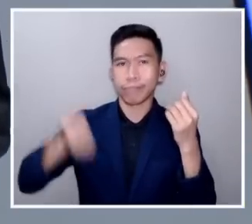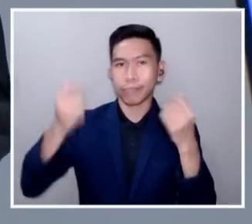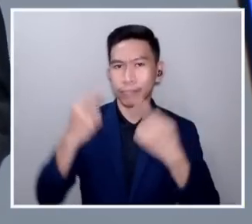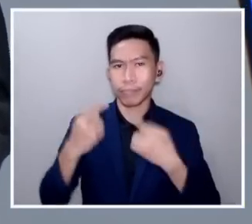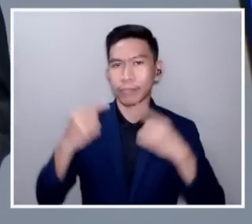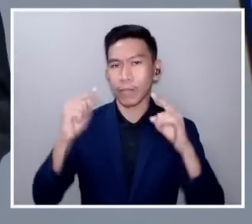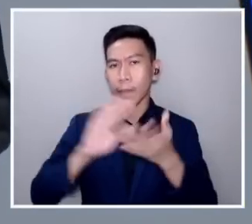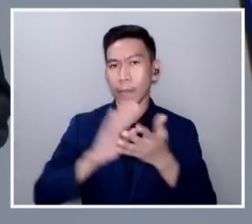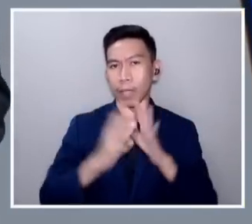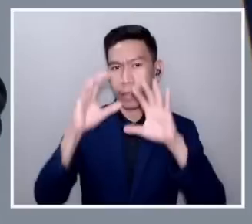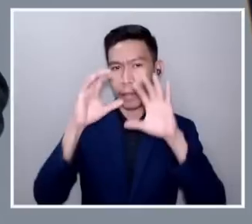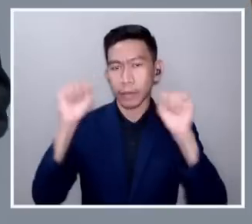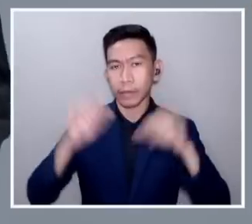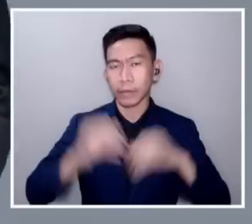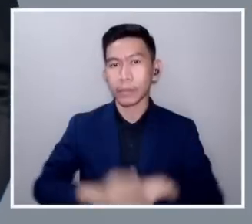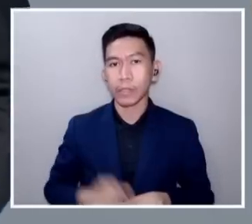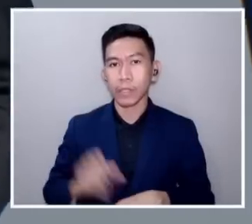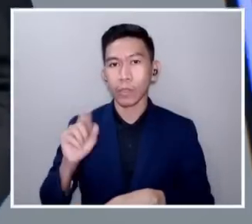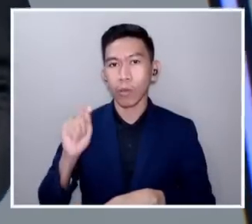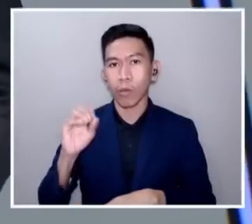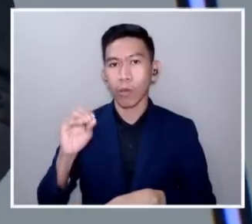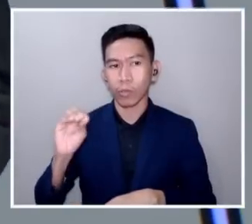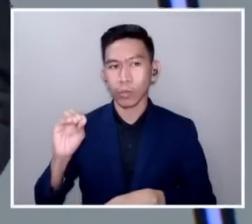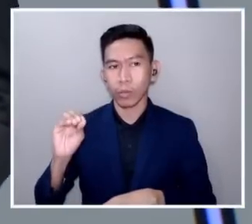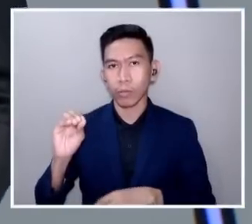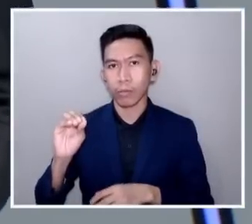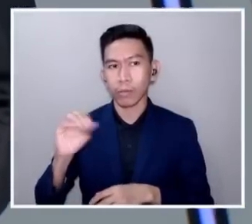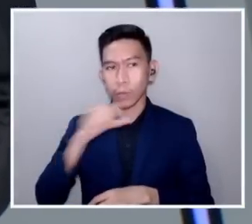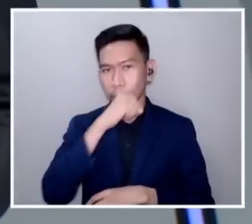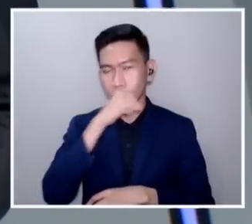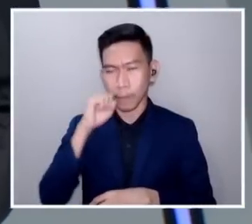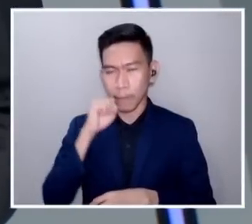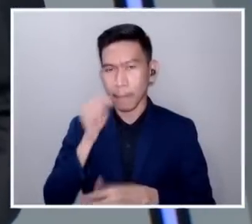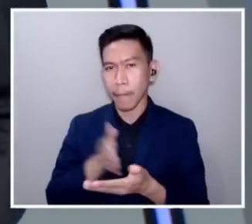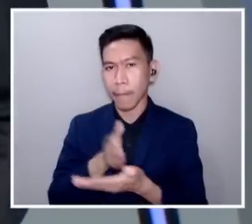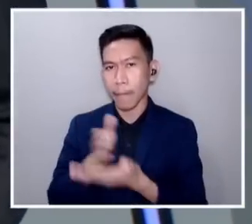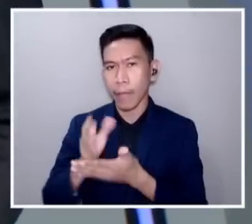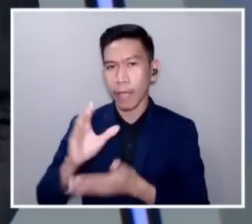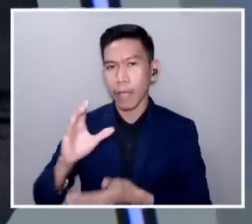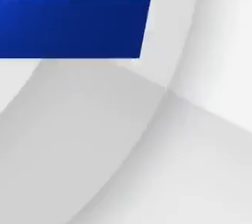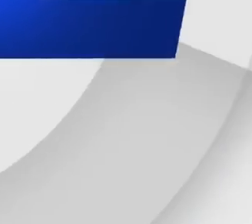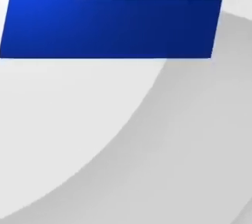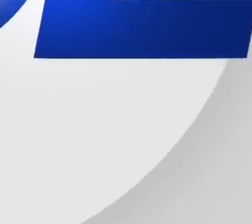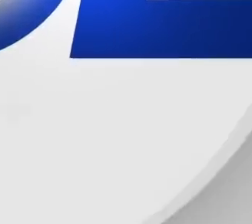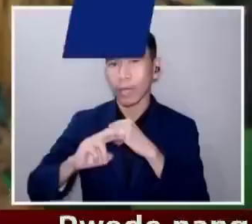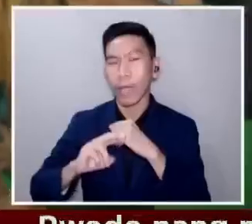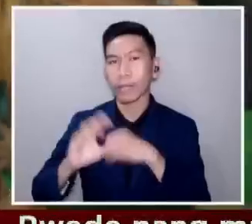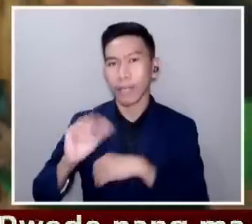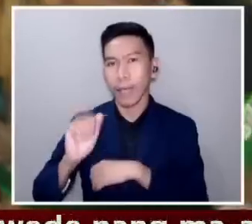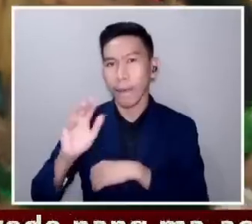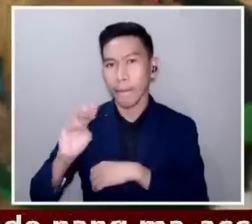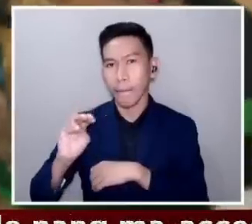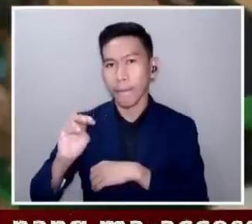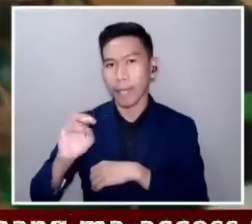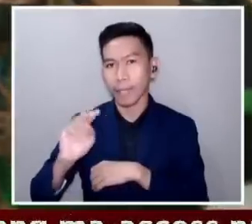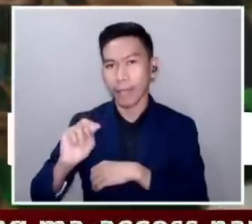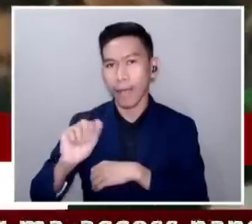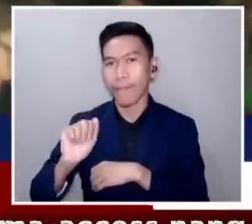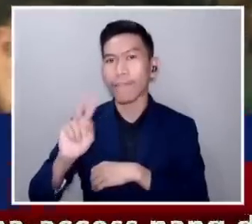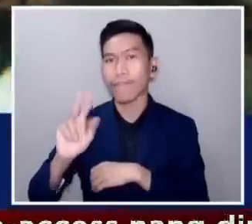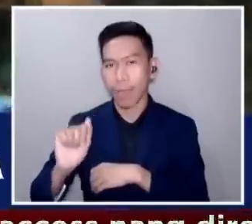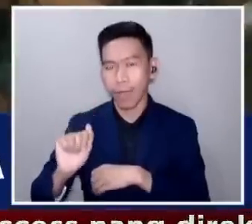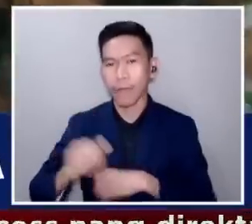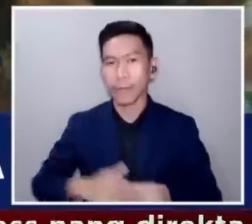Tito Soto sa Kamanaba. Nagpapatrol, Willard Chen. Ang susunod